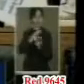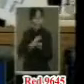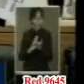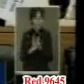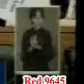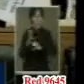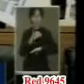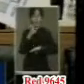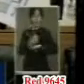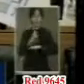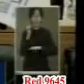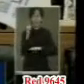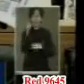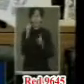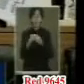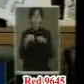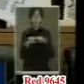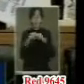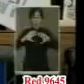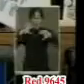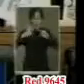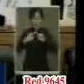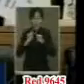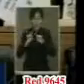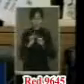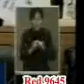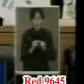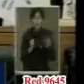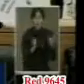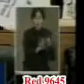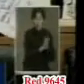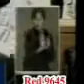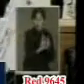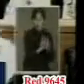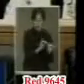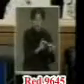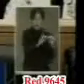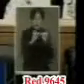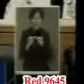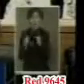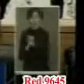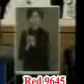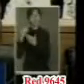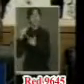การเมืองโดยให้พรรคร่วมรัฐบาลเปลี่ยนข้างมาจับมือกับพรรคประชาธิปัตย์